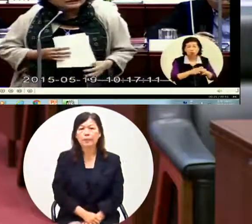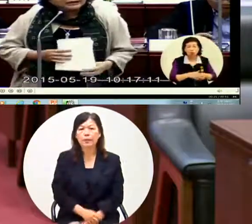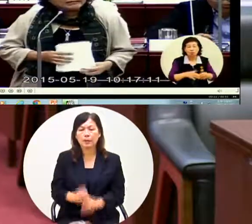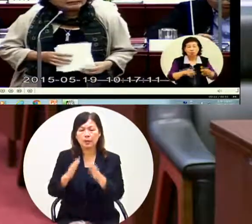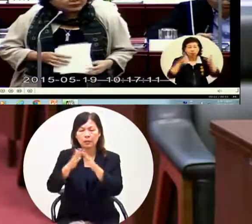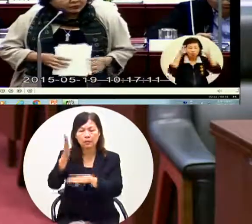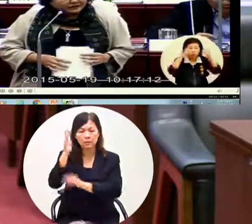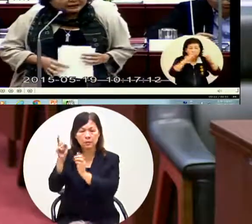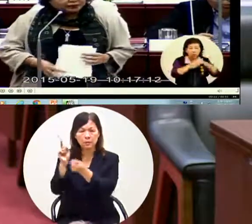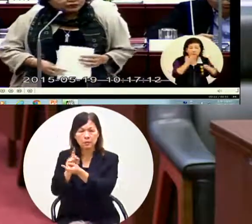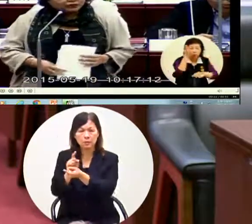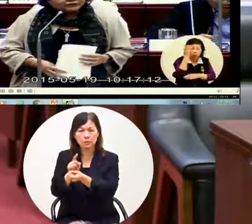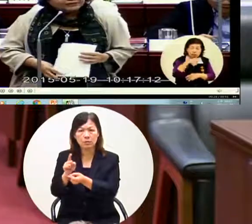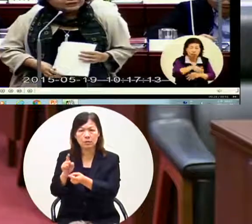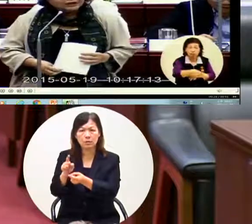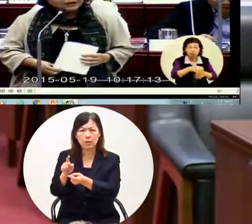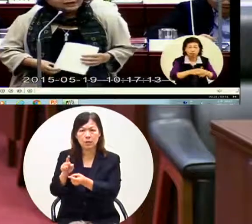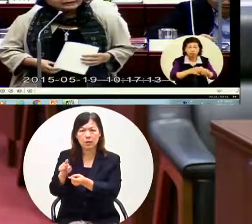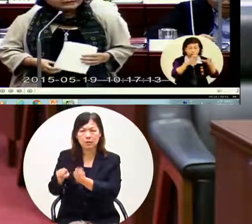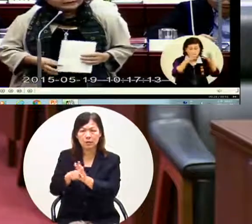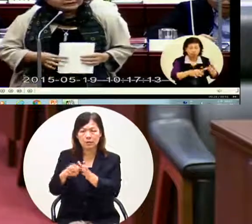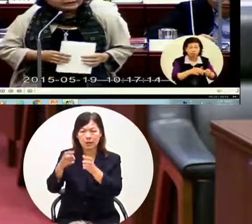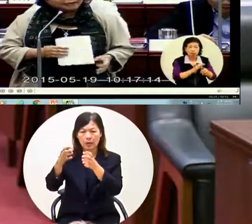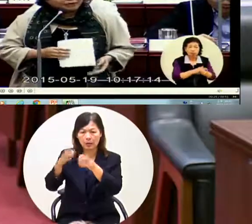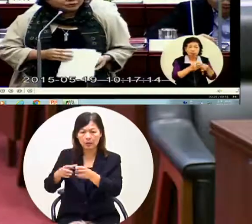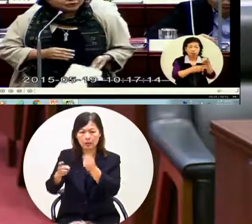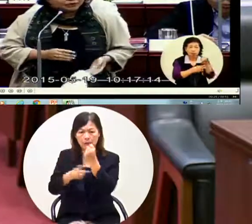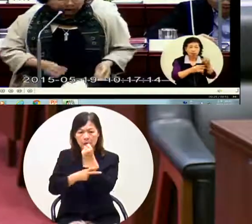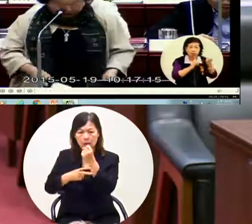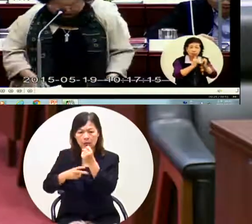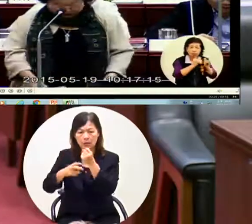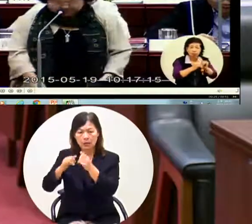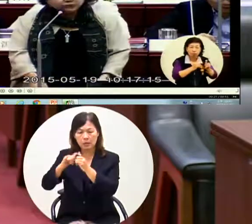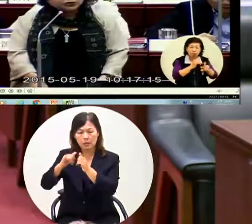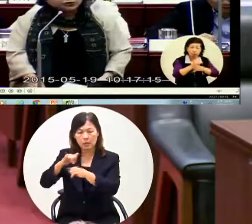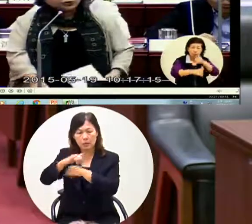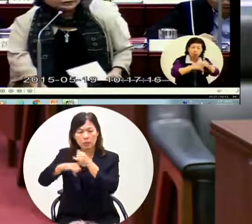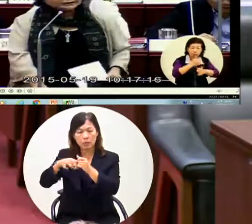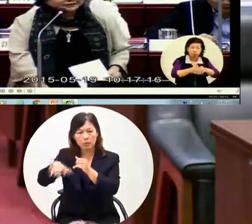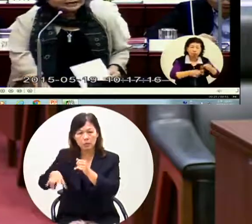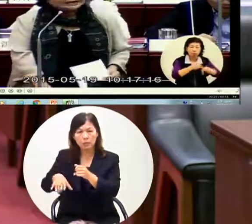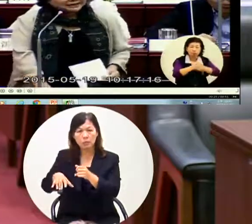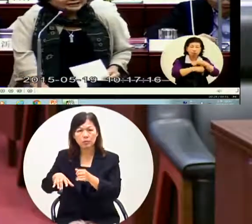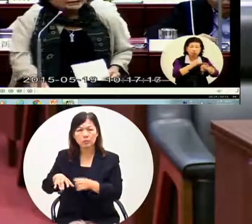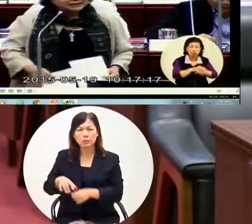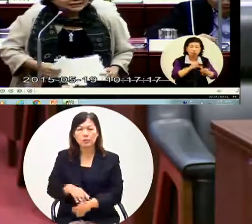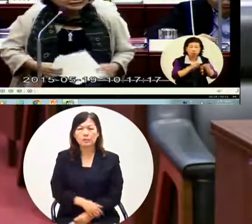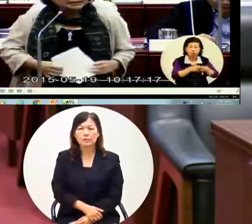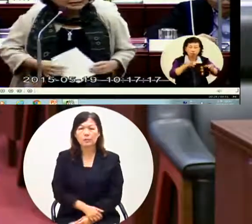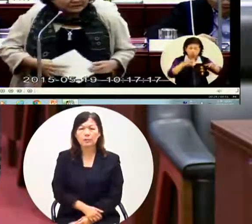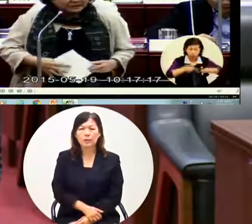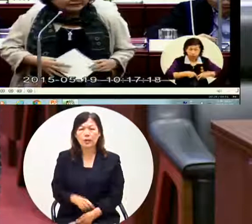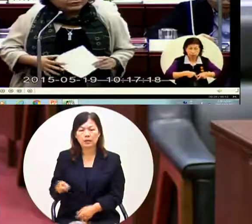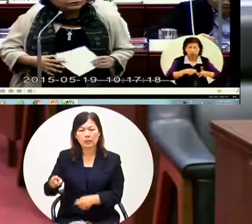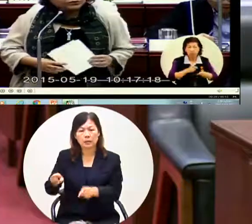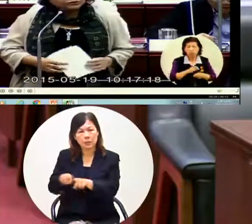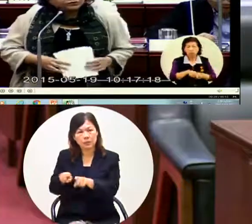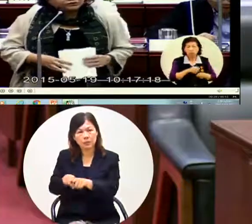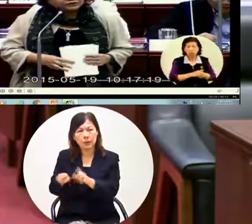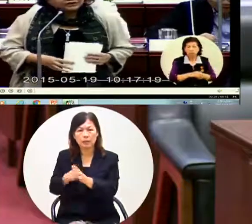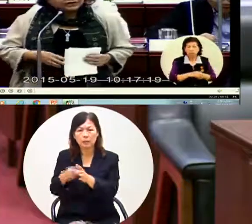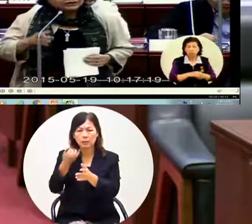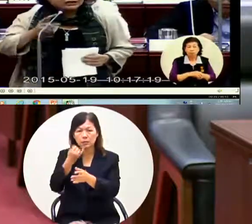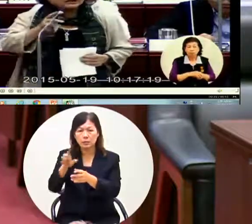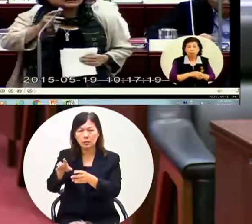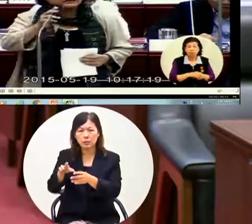是设里民活动中心？即摆即个部分是基本上单一的里民活动